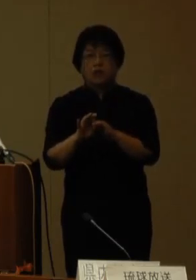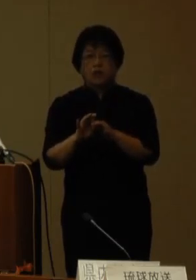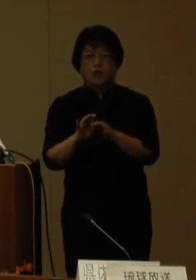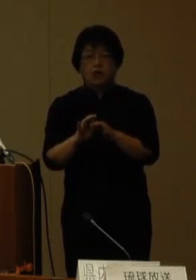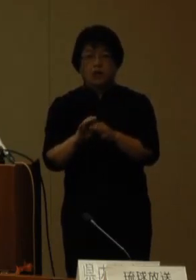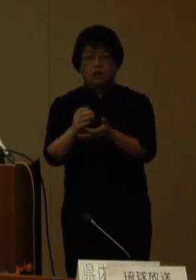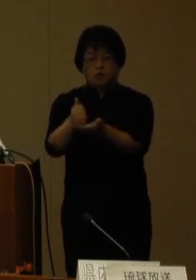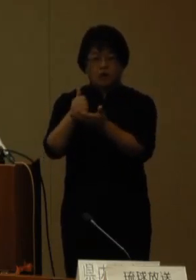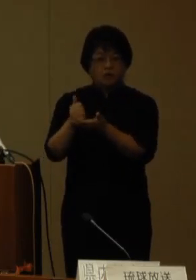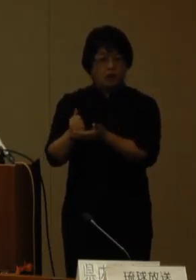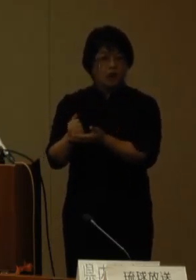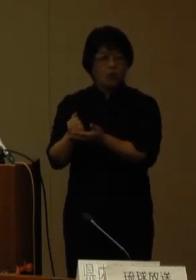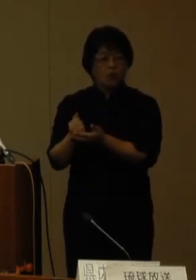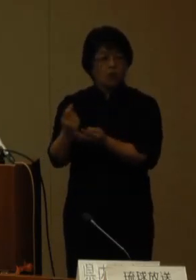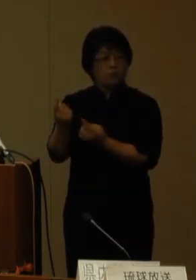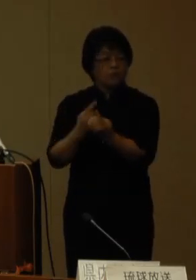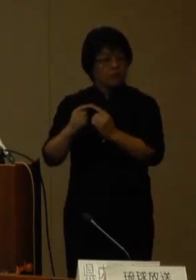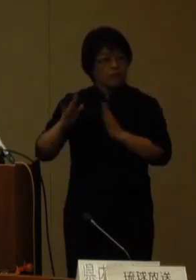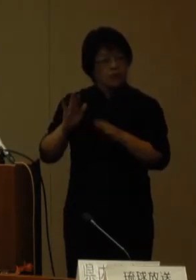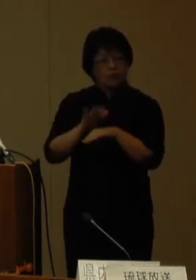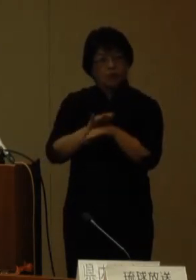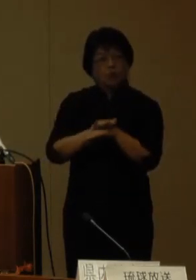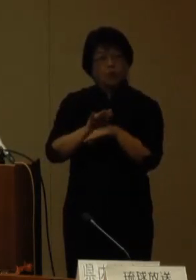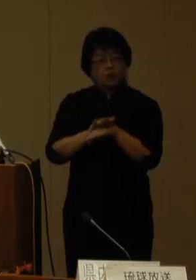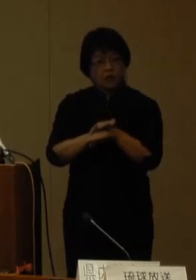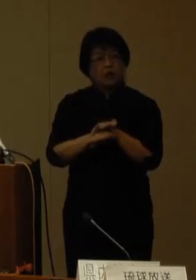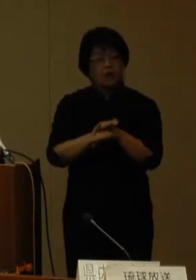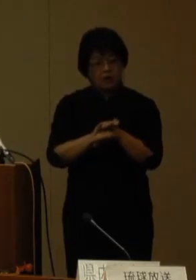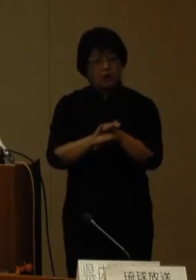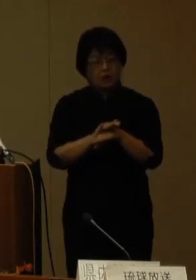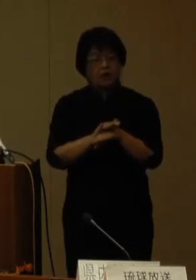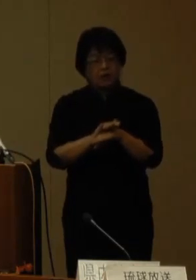客で行うことを要請した上で使用を認めるという方針でございます。